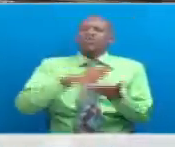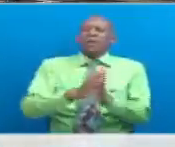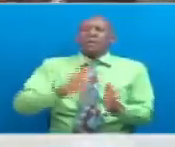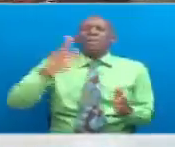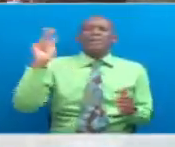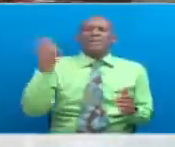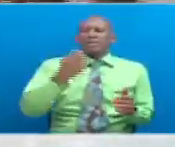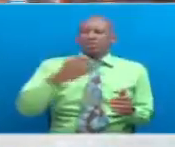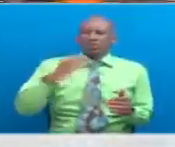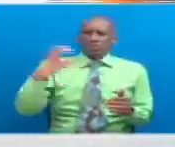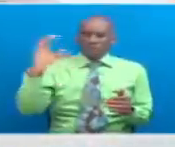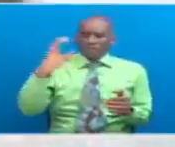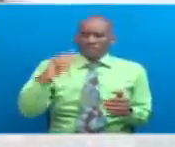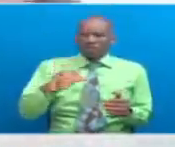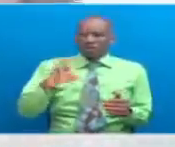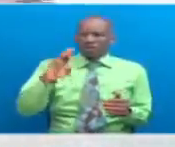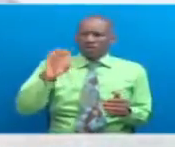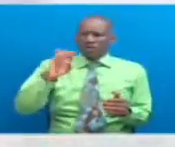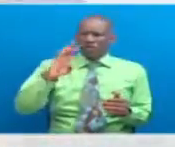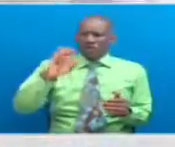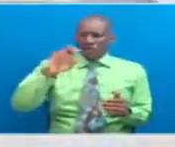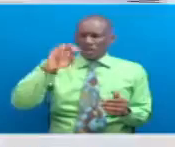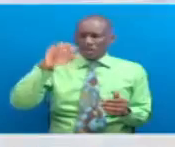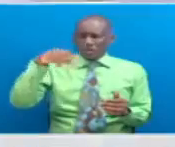cha Usawa.